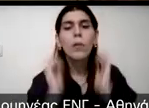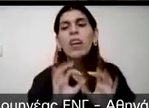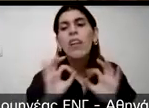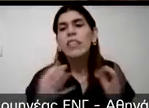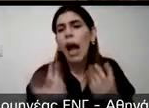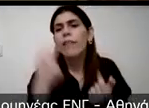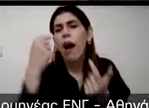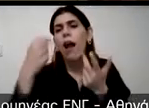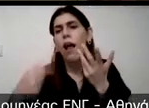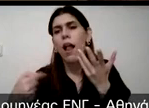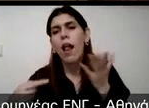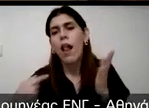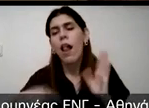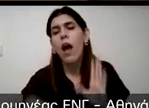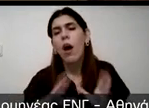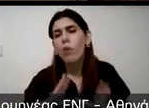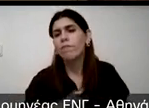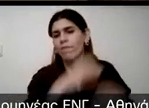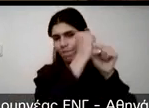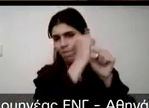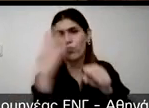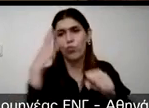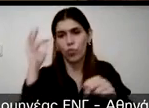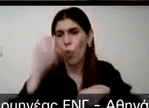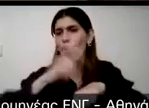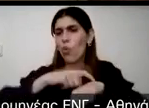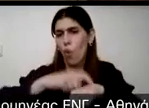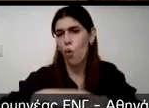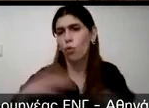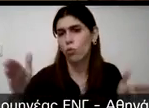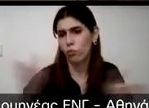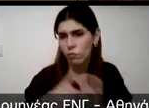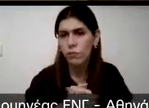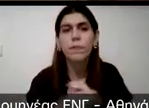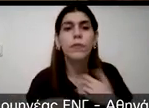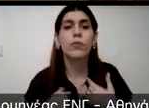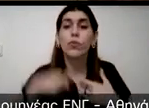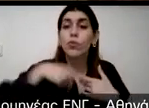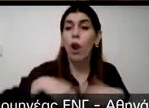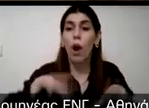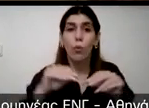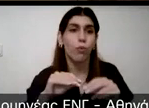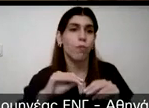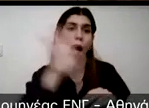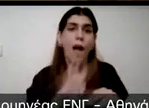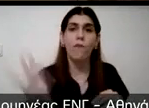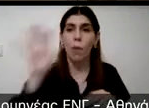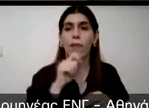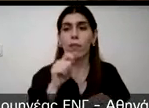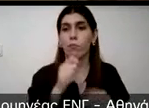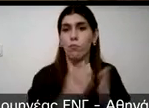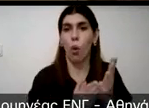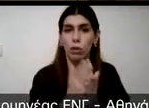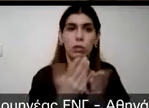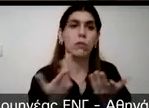πράγματα. Σε εθνικό επίπεδο τώρα και στο πλαίσιο της κοινής ευρωπαϊκής πολιτικής αλλά και των υποχρεώσεων της χώρας μας ως